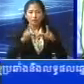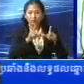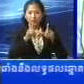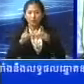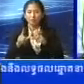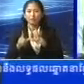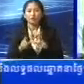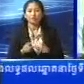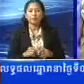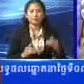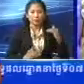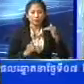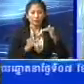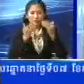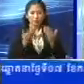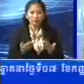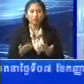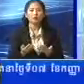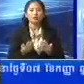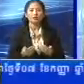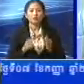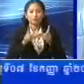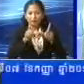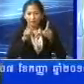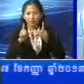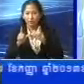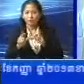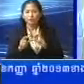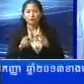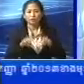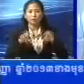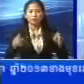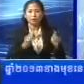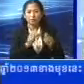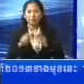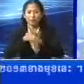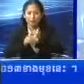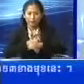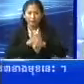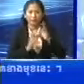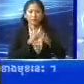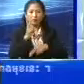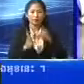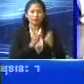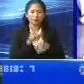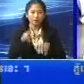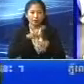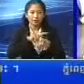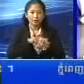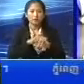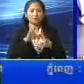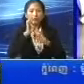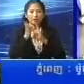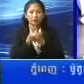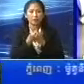លើទំនួនកម្រិតកំណត់នៃក្រសួងសាធារណការដឹកជញ្ជូននិងអង្គភាពរដ្ឋបាលការពារនិងអភិរក្សធម្មជាតិនៃក្រសួងបរិស្ថាន